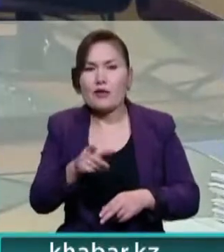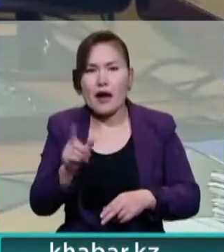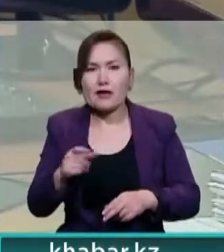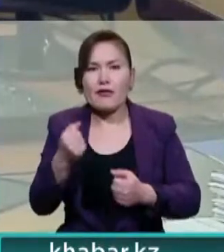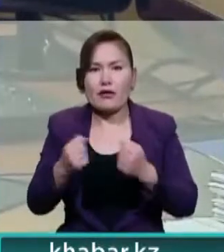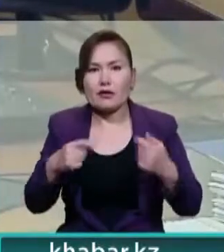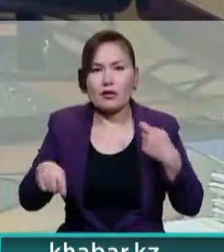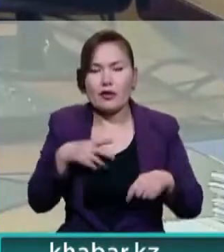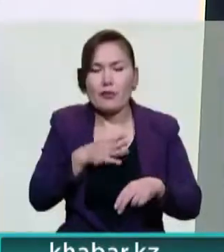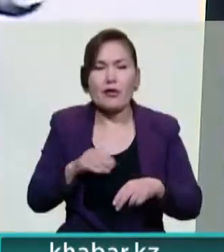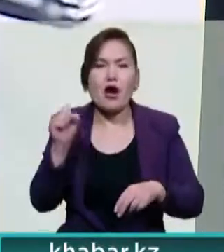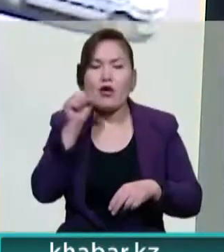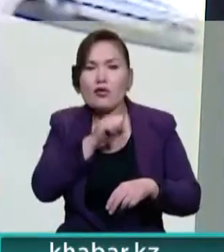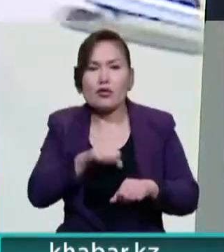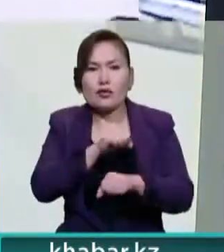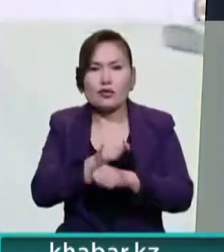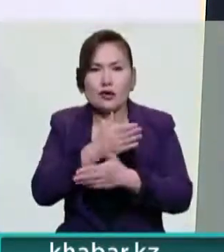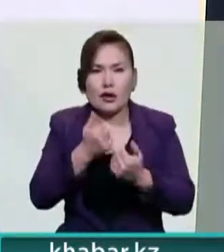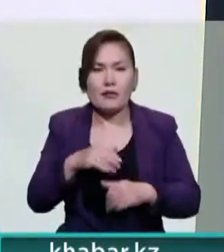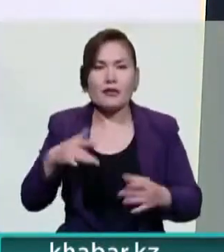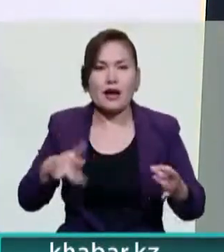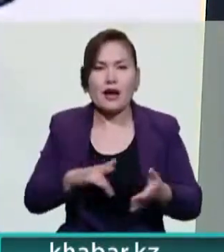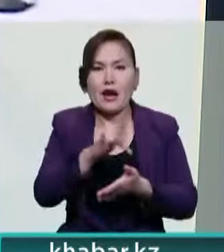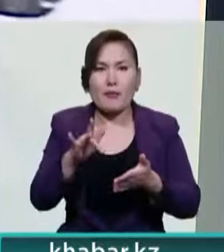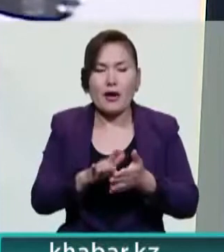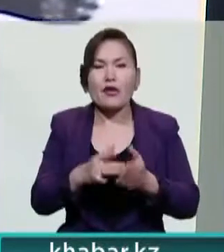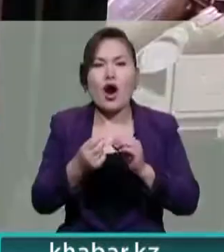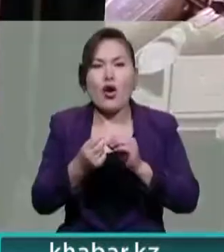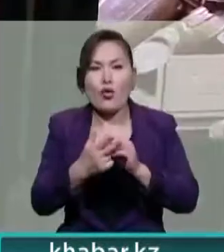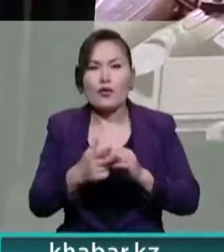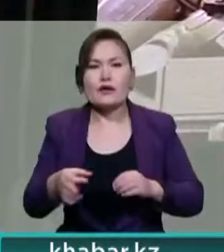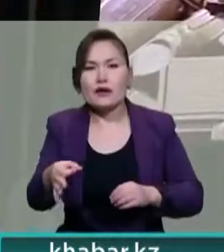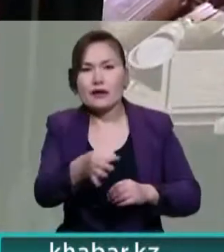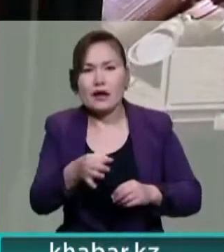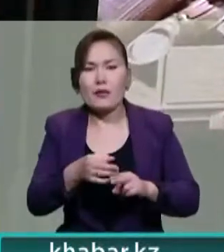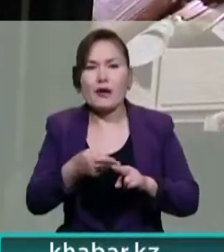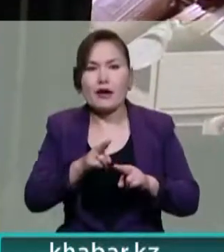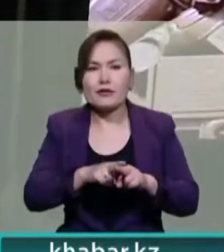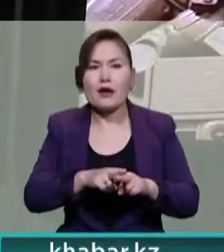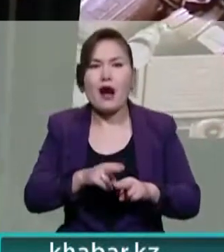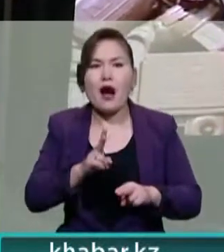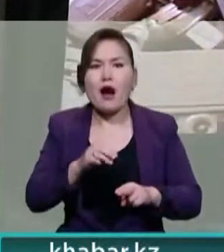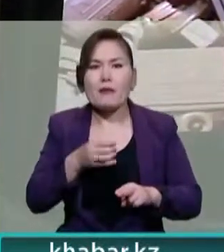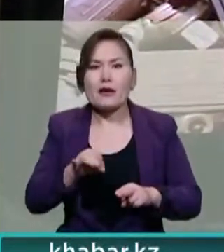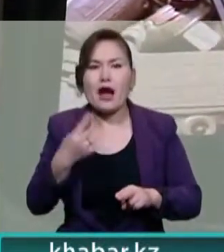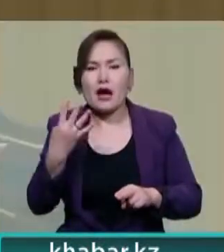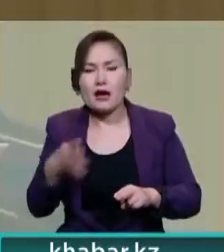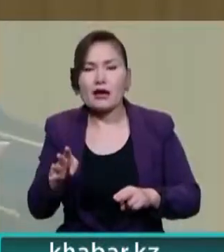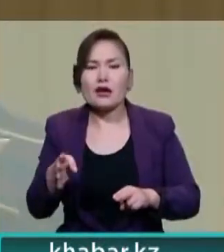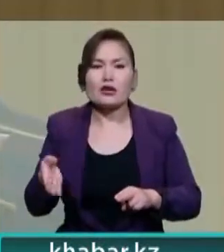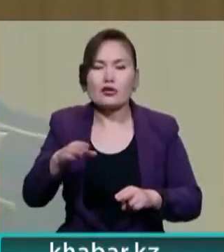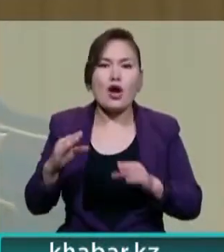Ұрлық мұнымен тоқтайтын емес. Күні кеше ғана Тараздағы 13-ші ықшамауданында Toyota Camry 40 жеңіл көлігі қолды